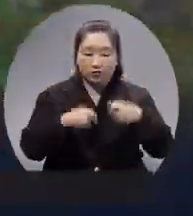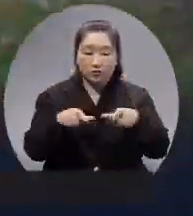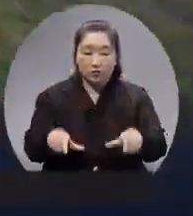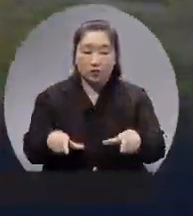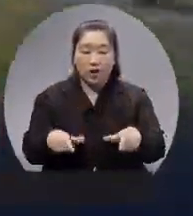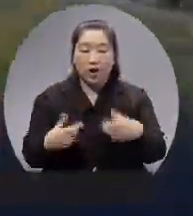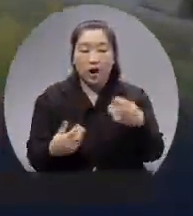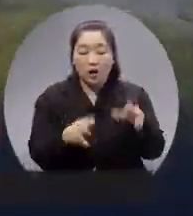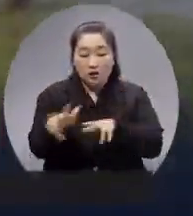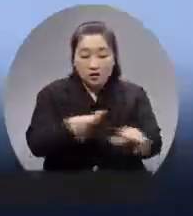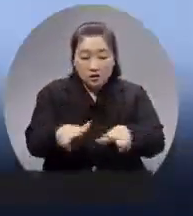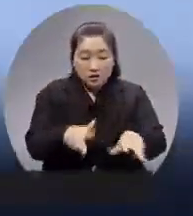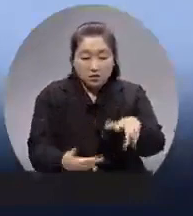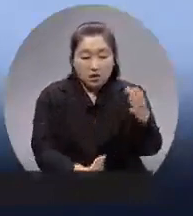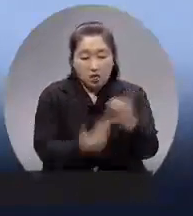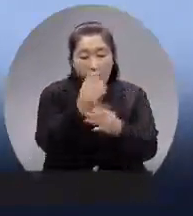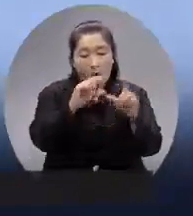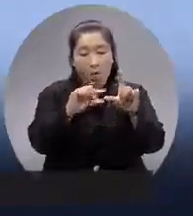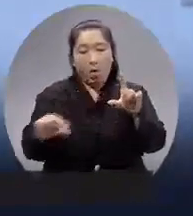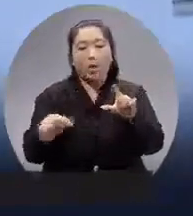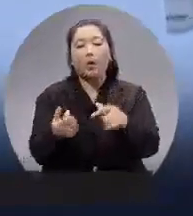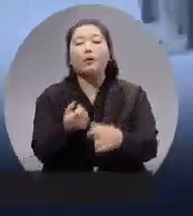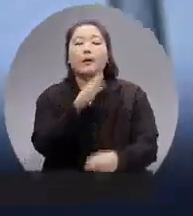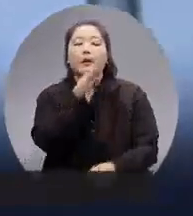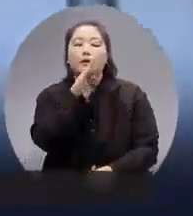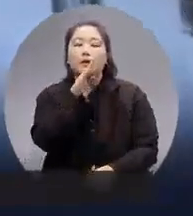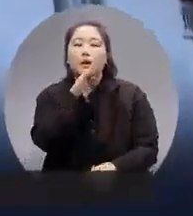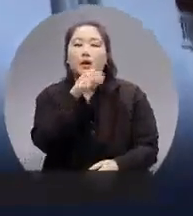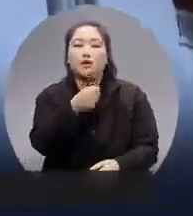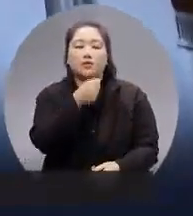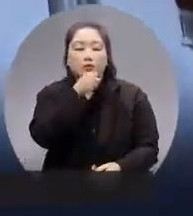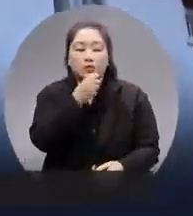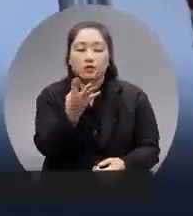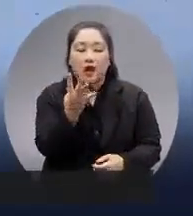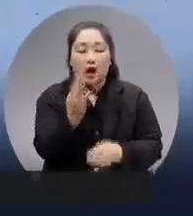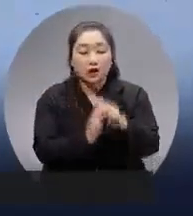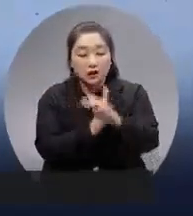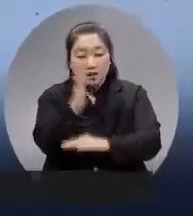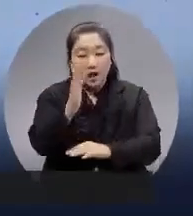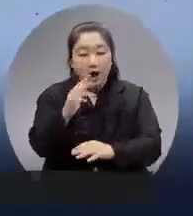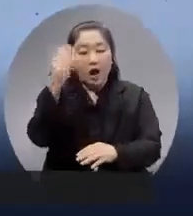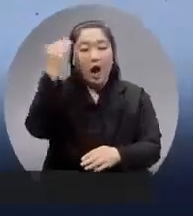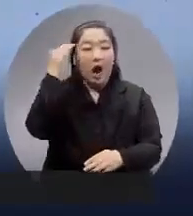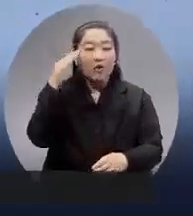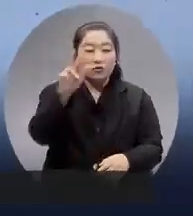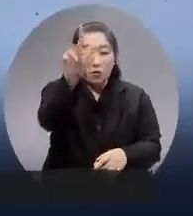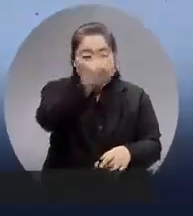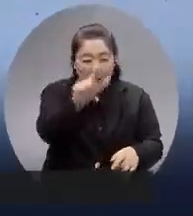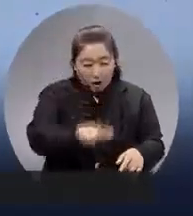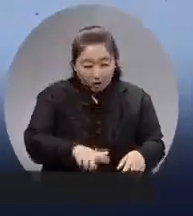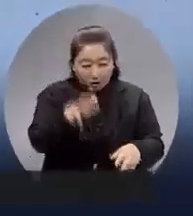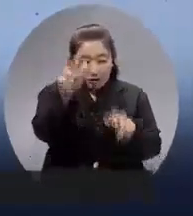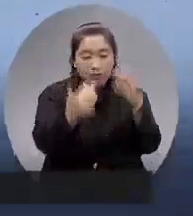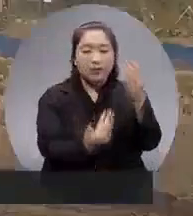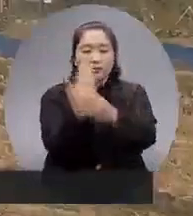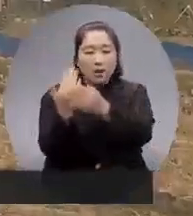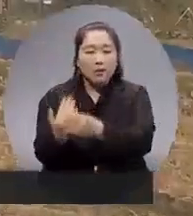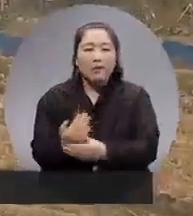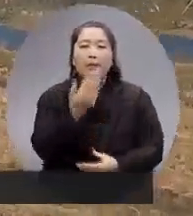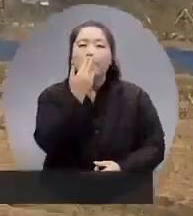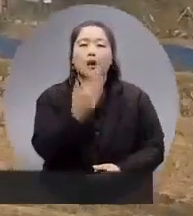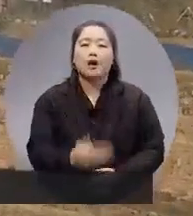상대적으로 지진 발생 횟수가 적은 건 사실이지만 규모 4 이상 지지는 우리나라 언어 곳에서나 발생할 수 있습니다